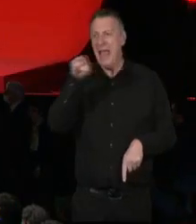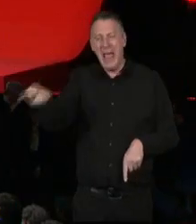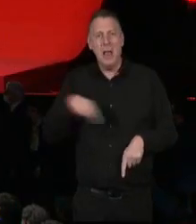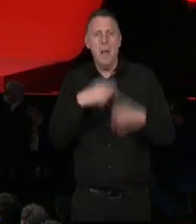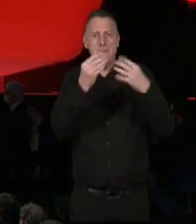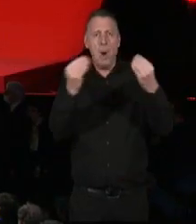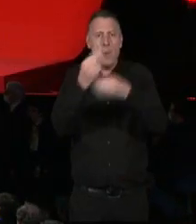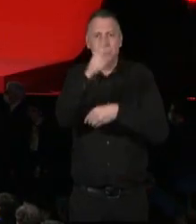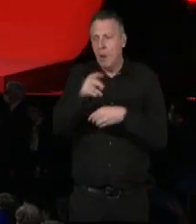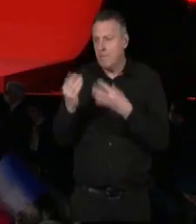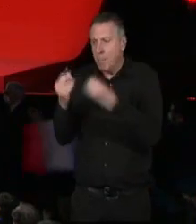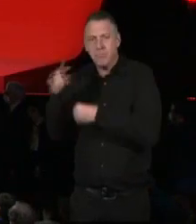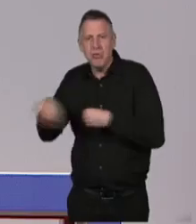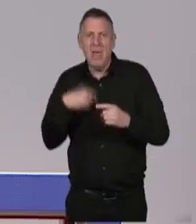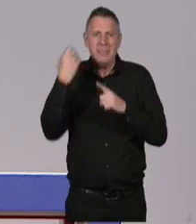intérêts.